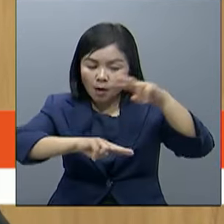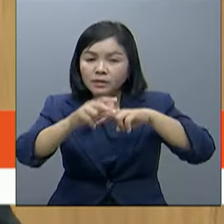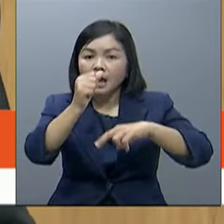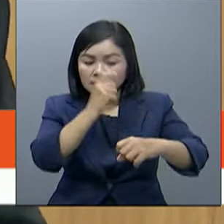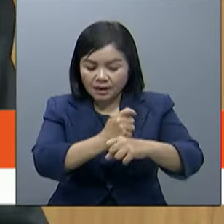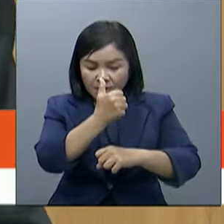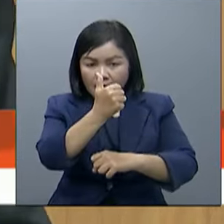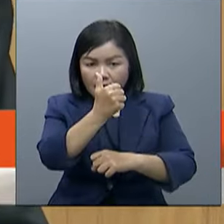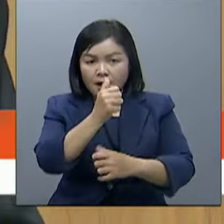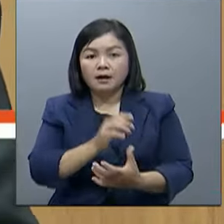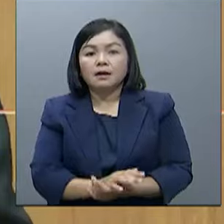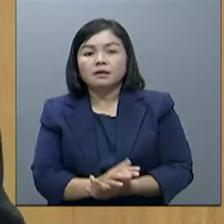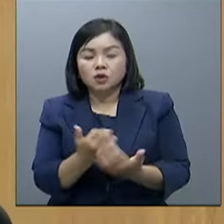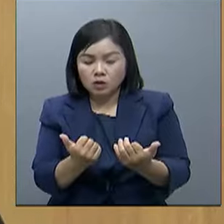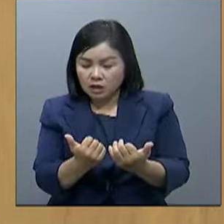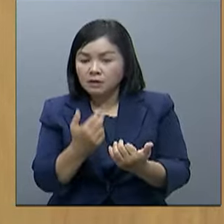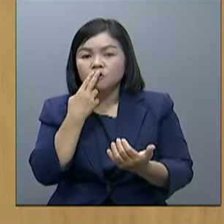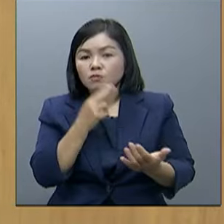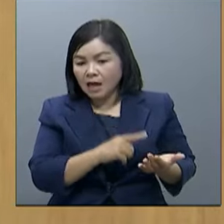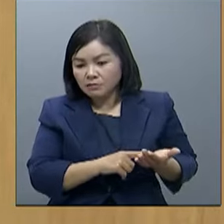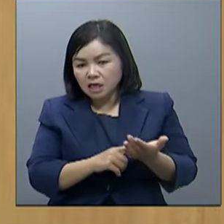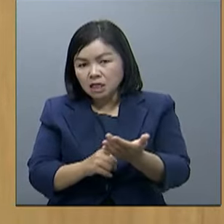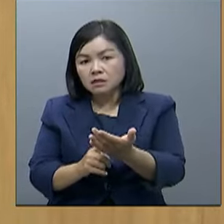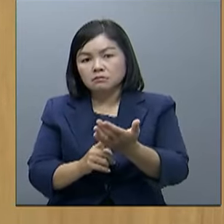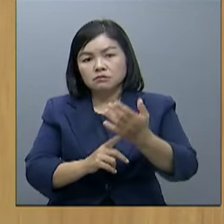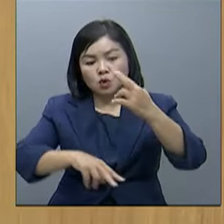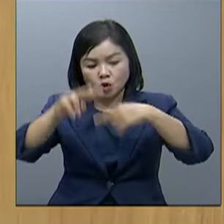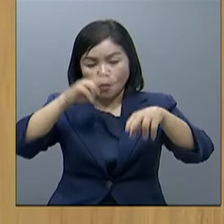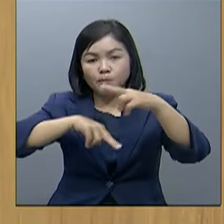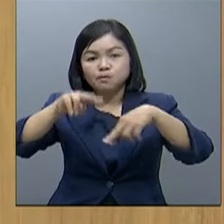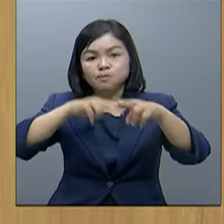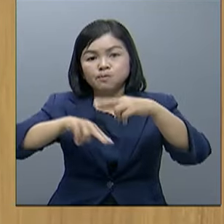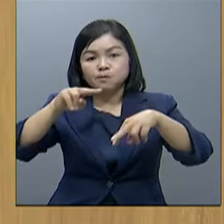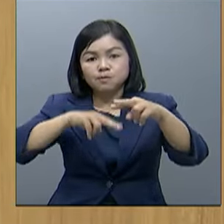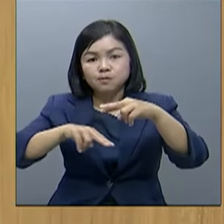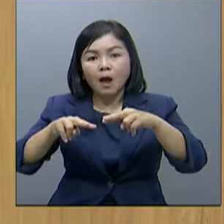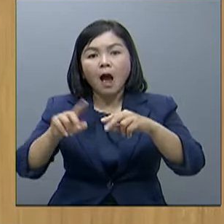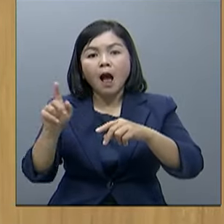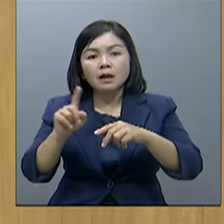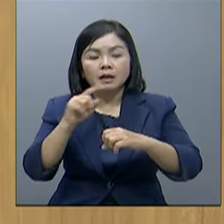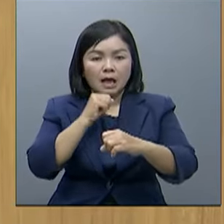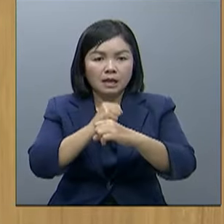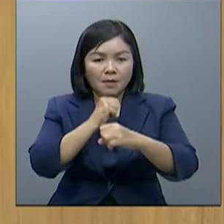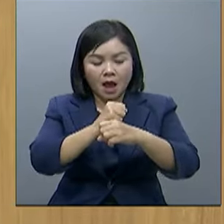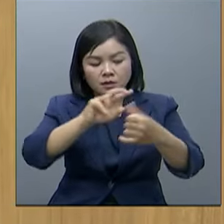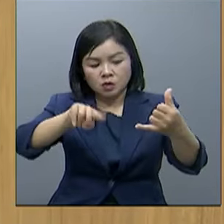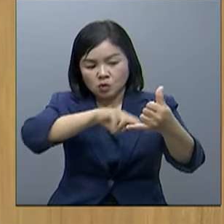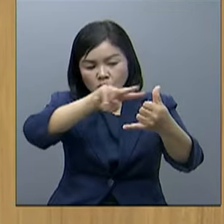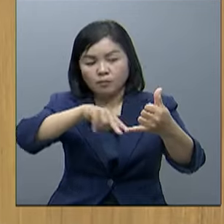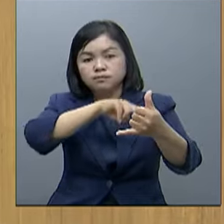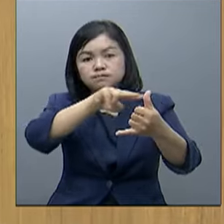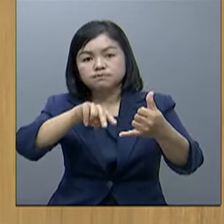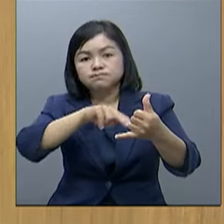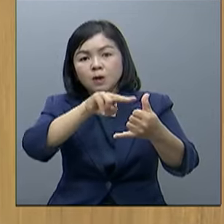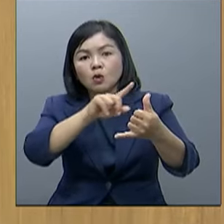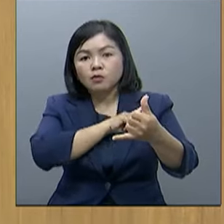ได้ครับเราก็เลยยืนยันว่าเรื่องนี้นะครับเราตรวจสอบในเรื่องของจริยธรรมนะครับแล้วก็